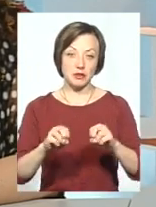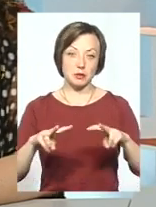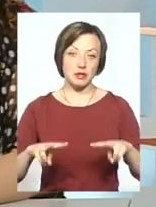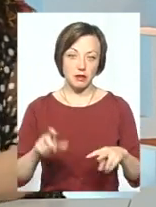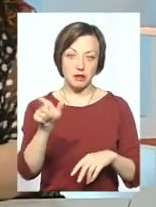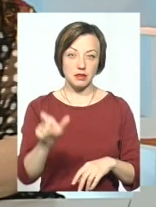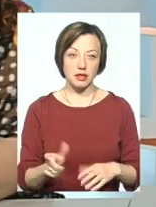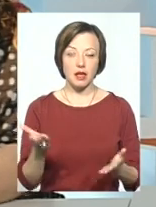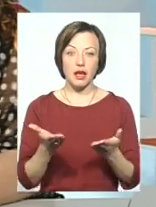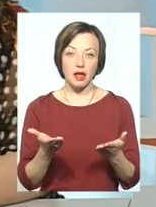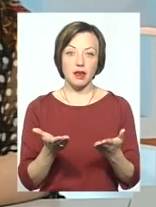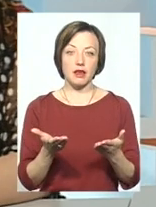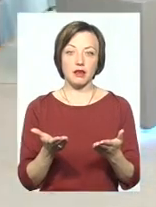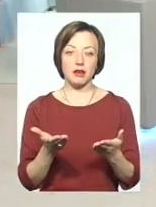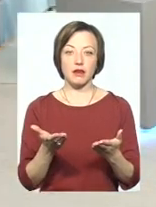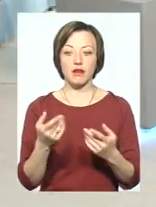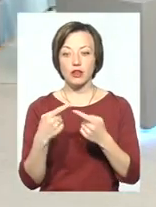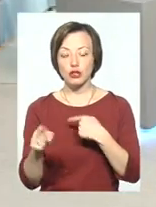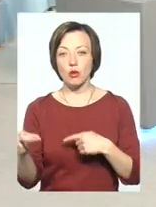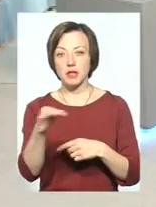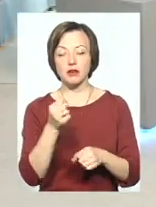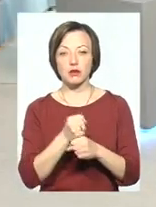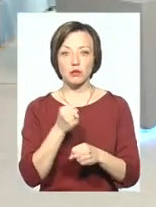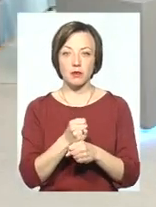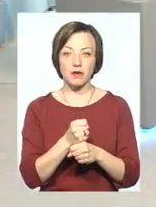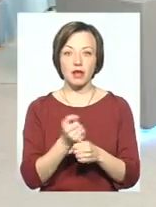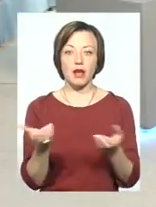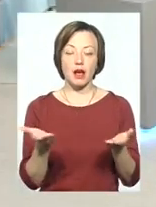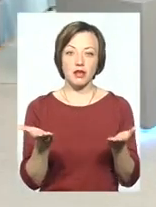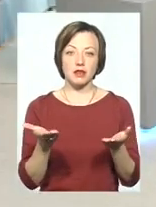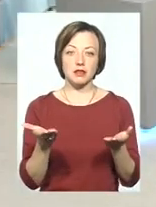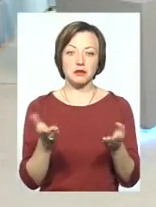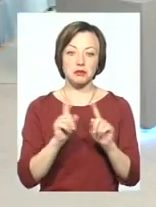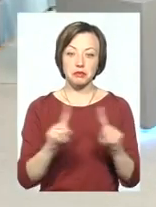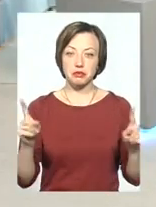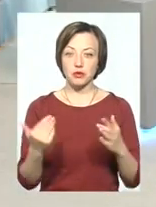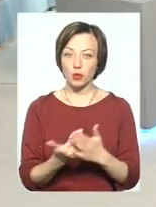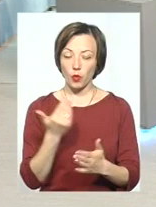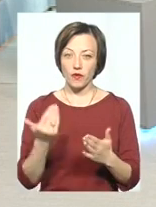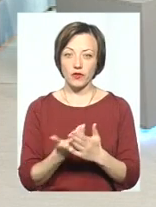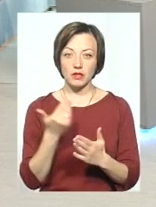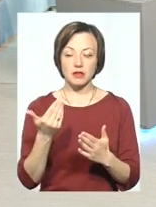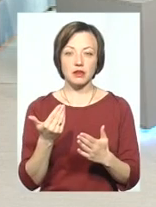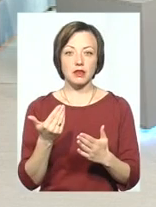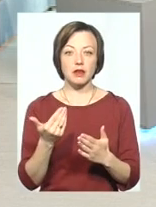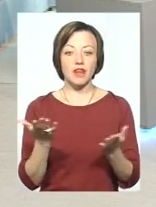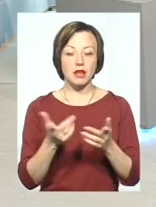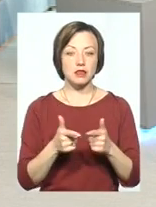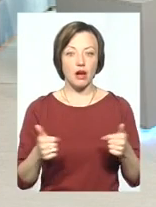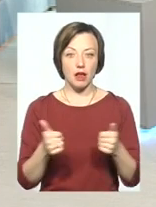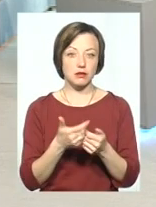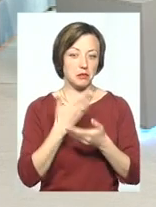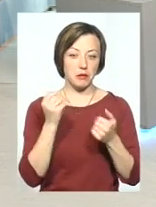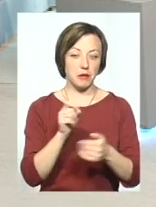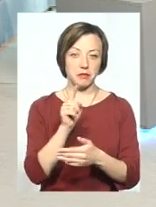фахівець, який от визнаний в других областях, що він там зробив якесь ноухау прямо з з в якійсь галузі,